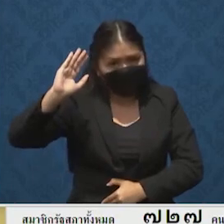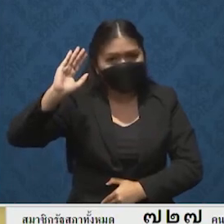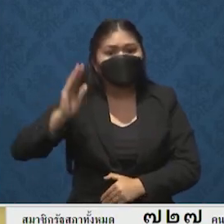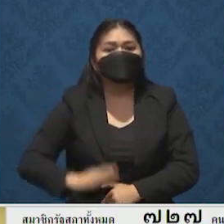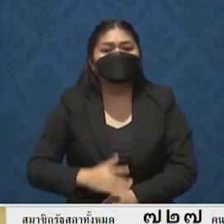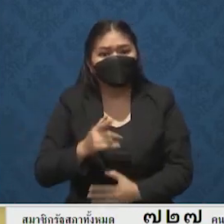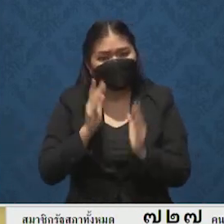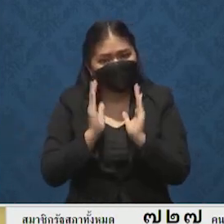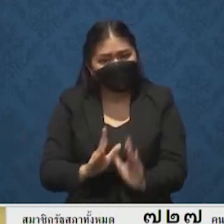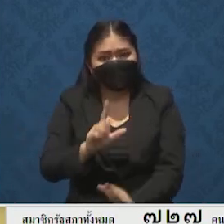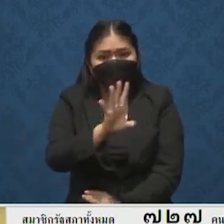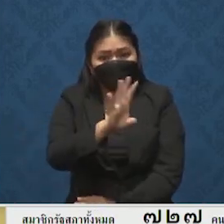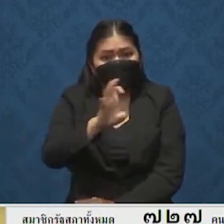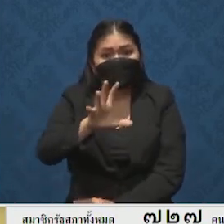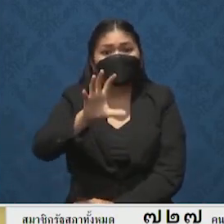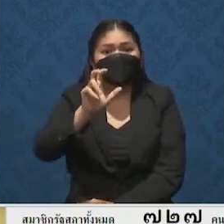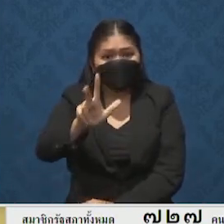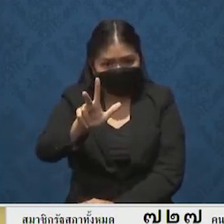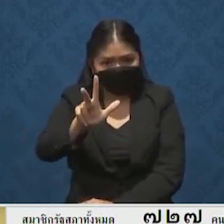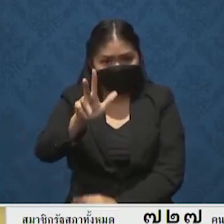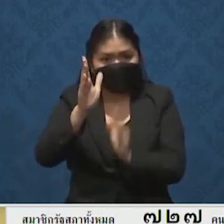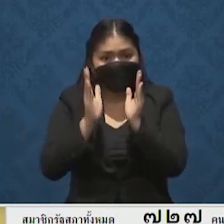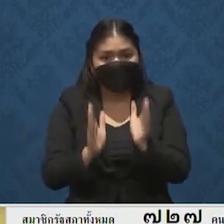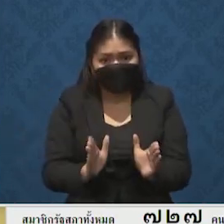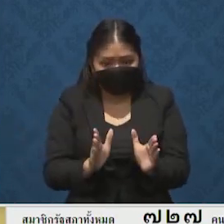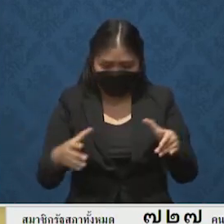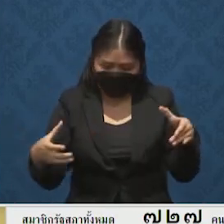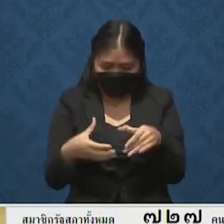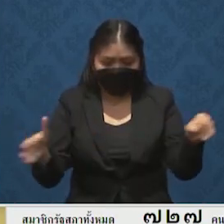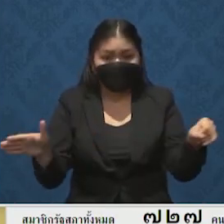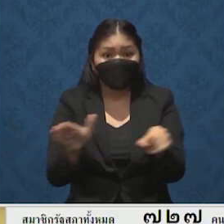ได้403คนครบองค์ประชุมแ